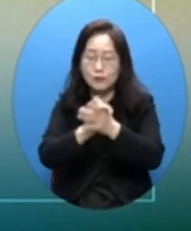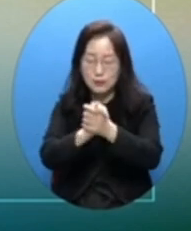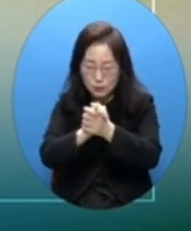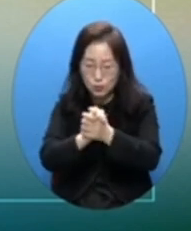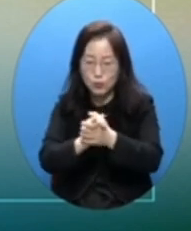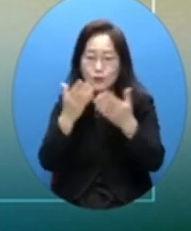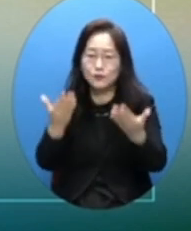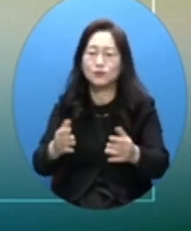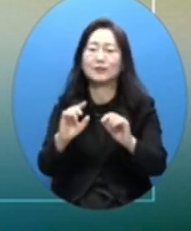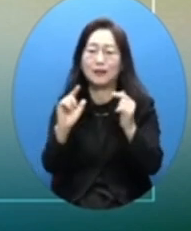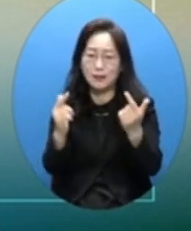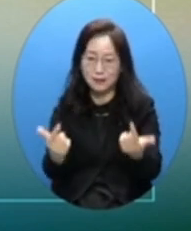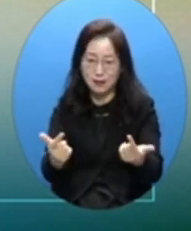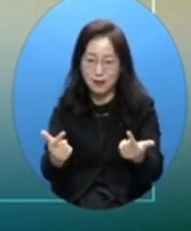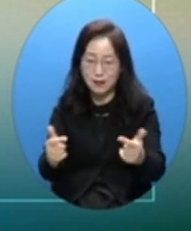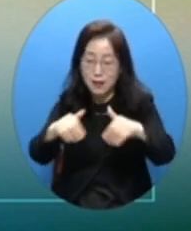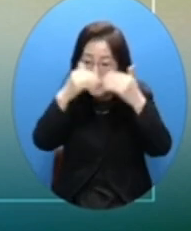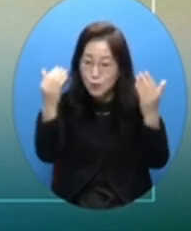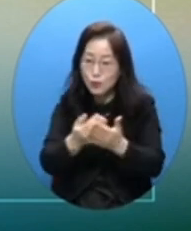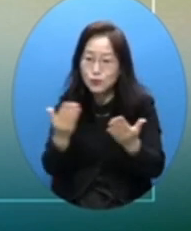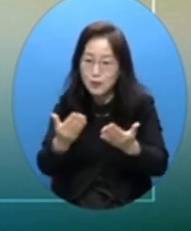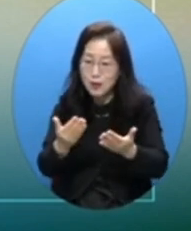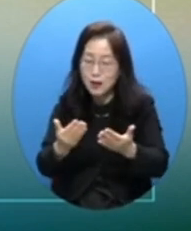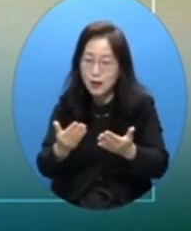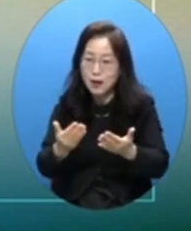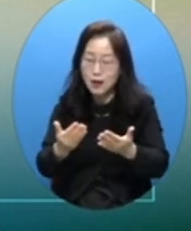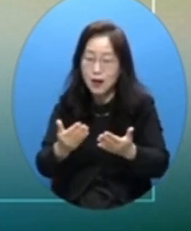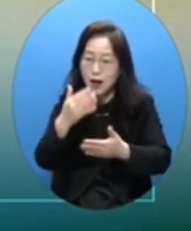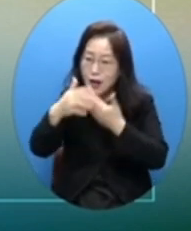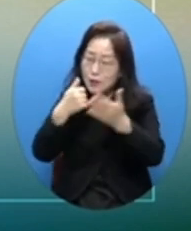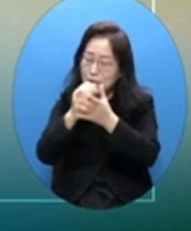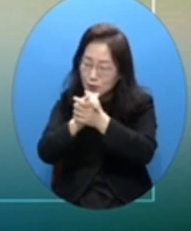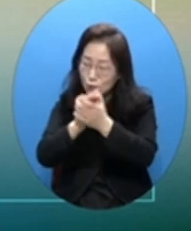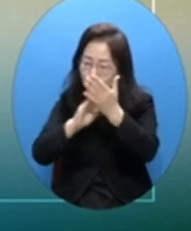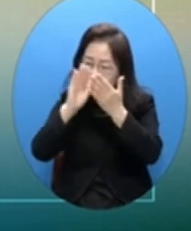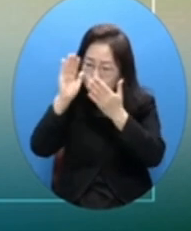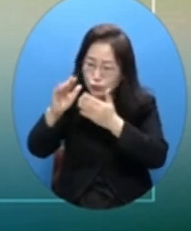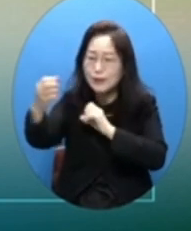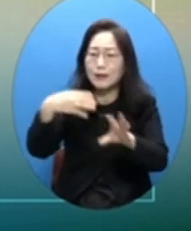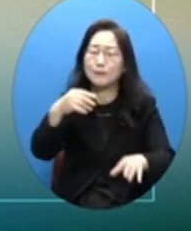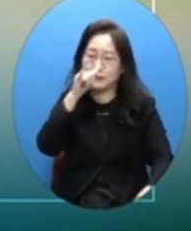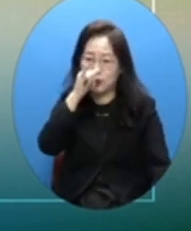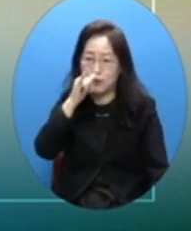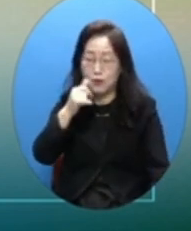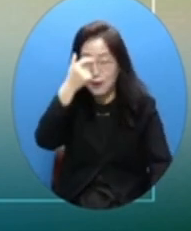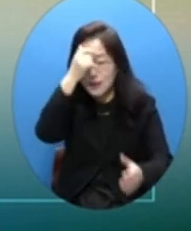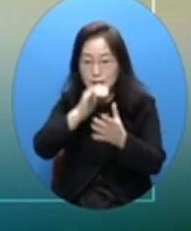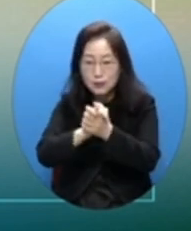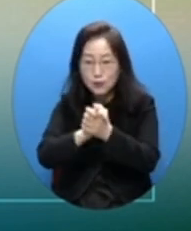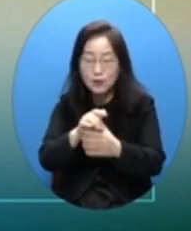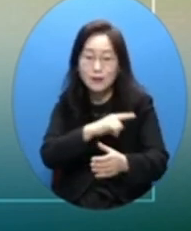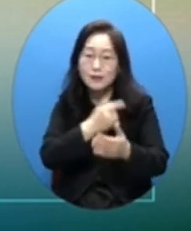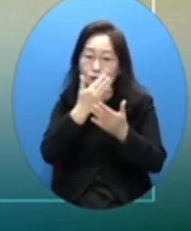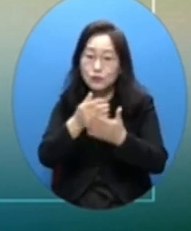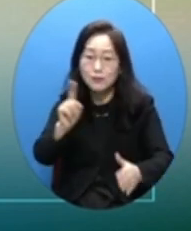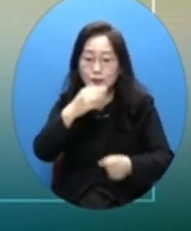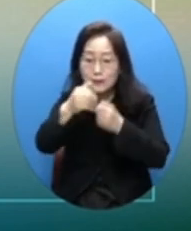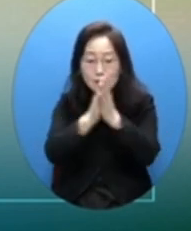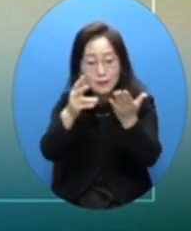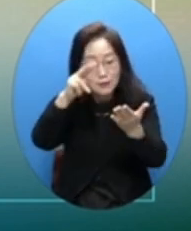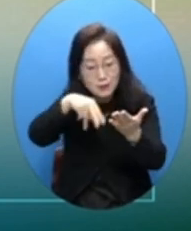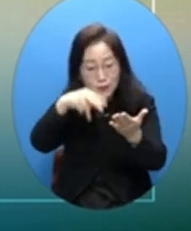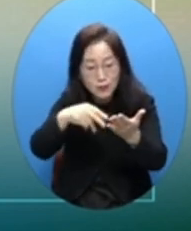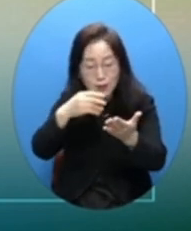기도를 쉬지 않는다 매사에 하나님께 물어야 그 답을 얻을 수 있기 때문이다 기도에 있어서 가장 중요한 것은 성경을 읽고